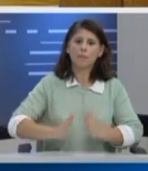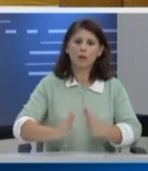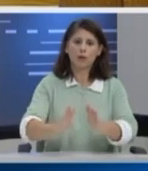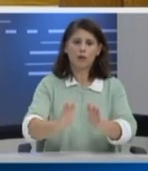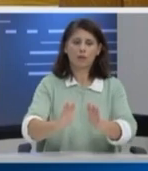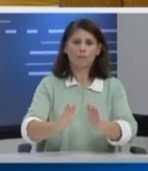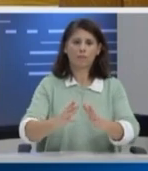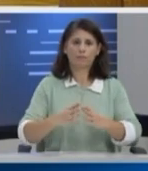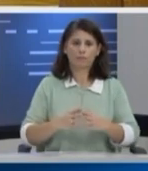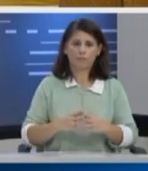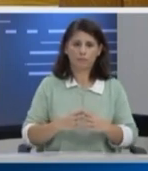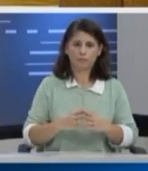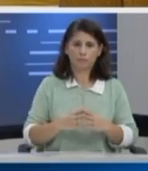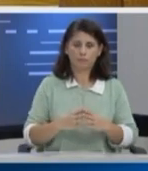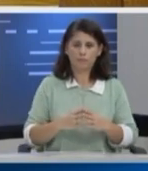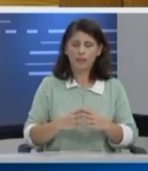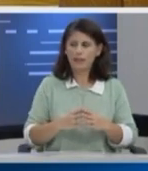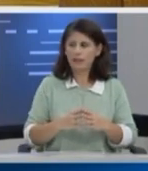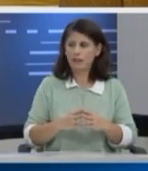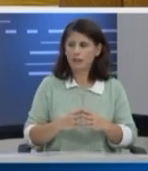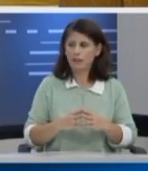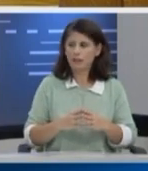να κάνουμε αρκετά βήματα μπροστά.